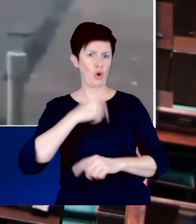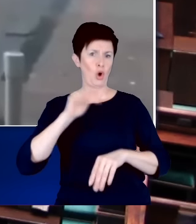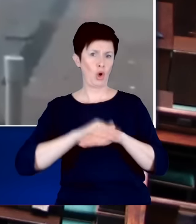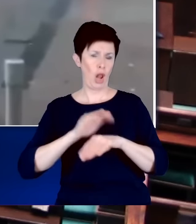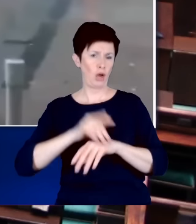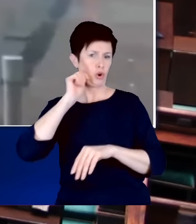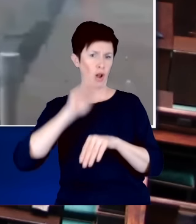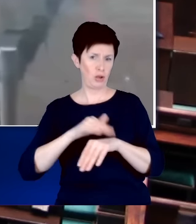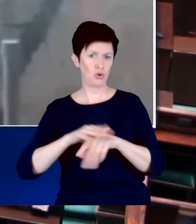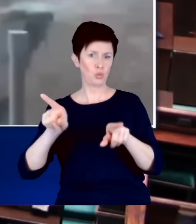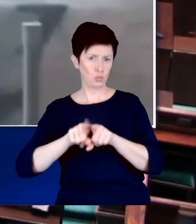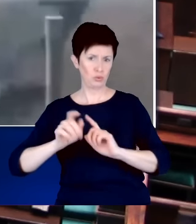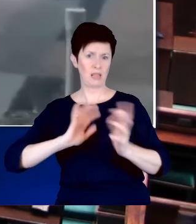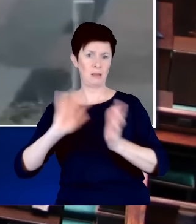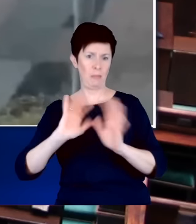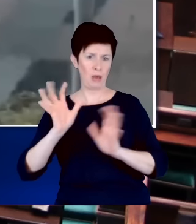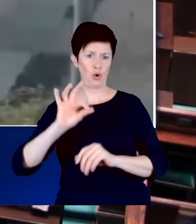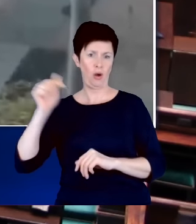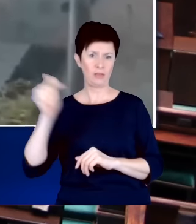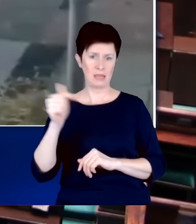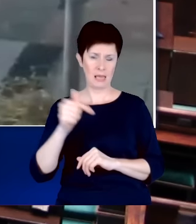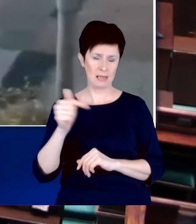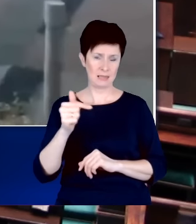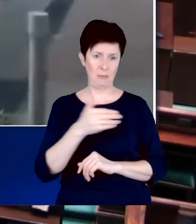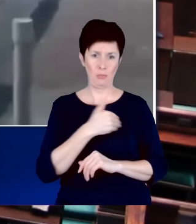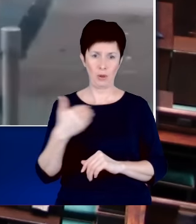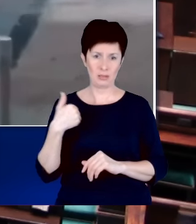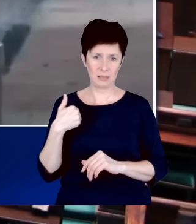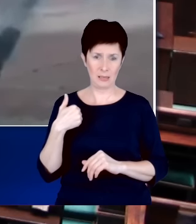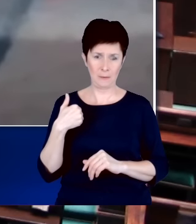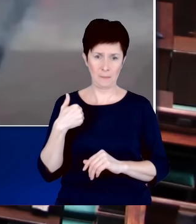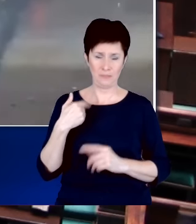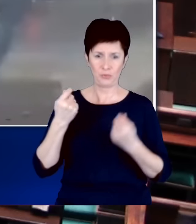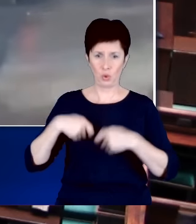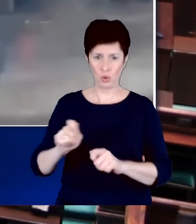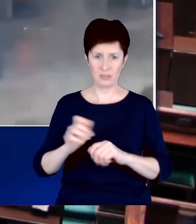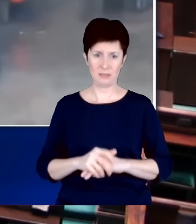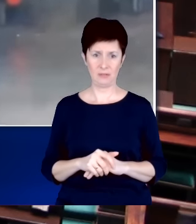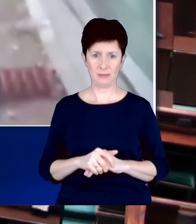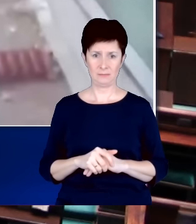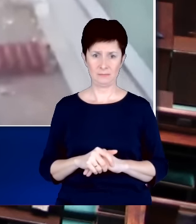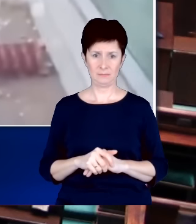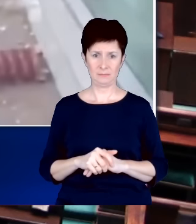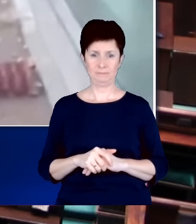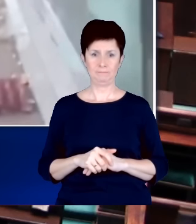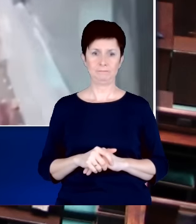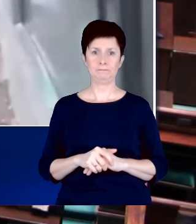również dbają o interesy polskiego rolnictwa. A pan, panie pośle, wie chociażby, jaki kraj